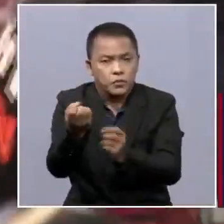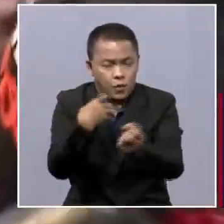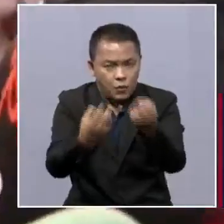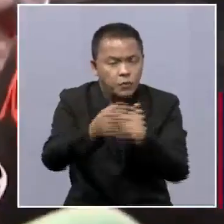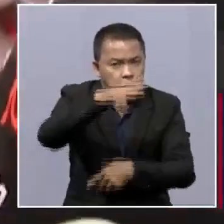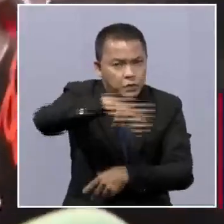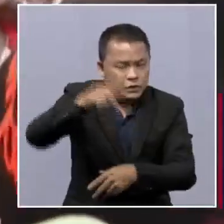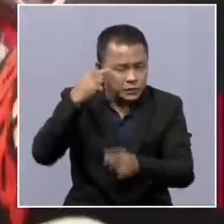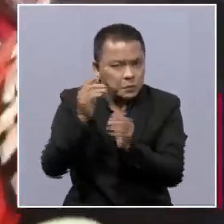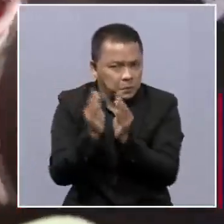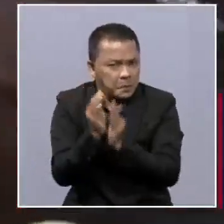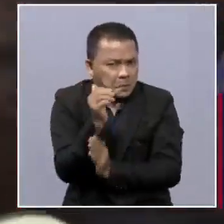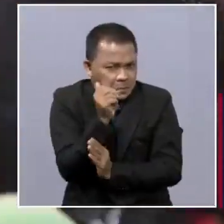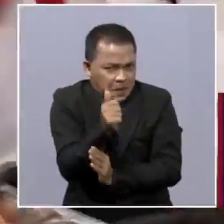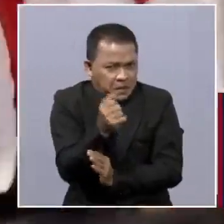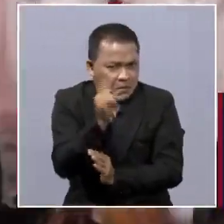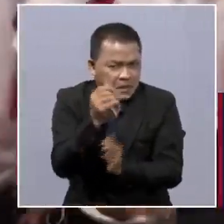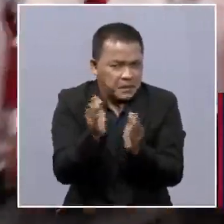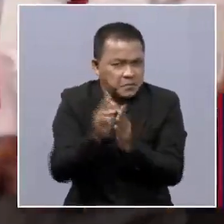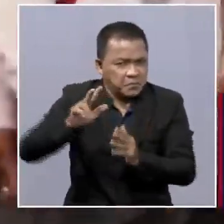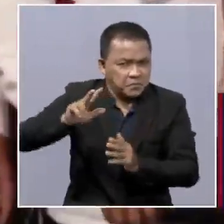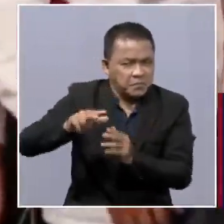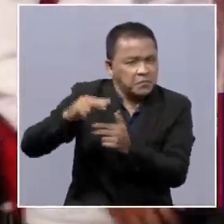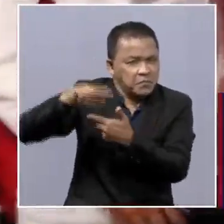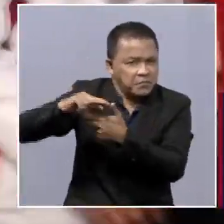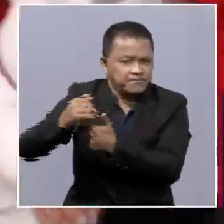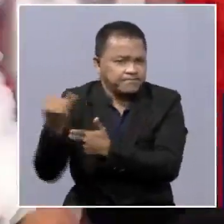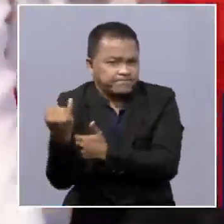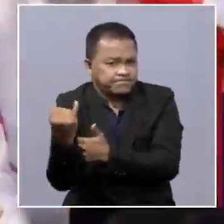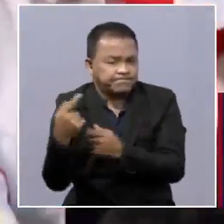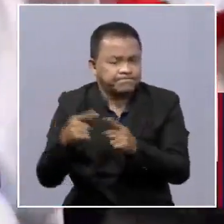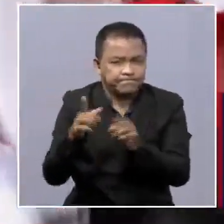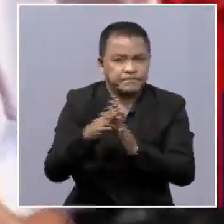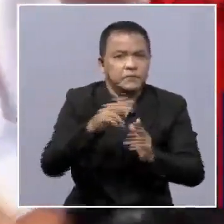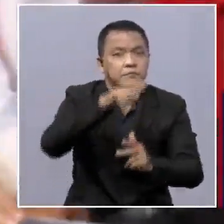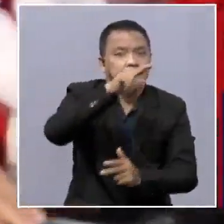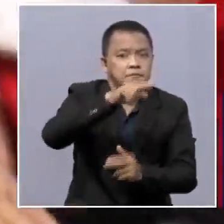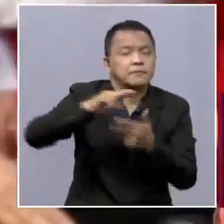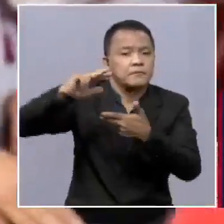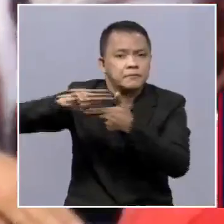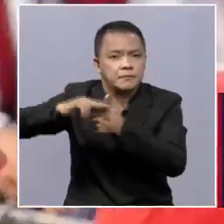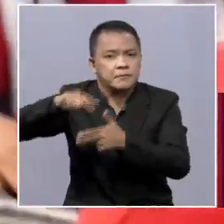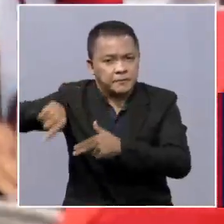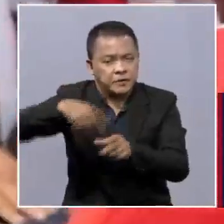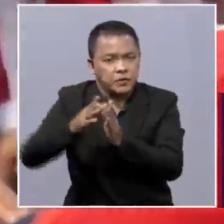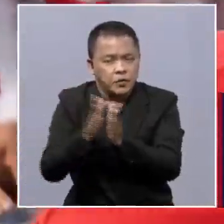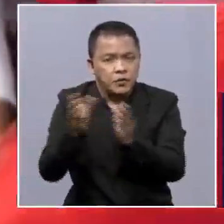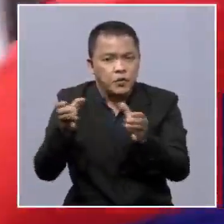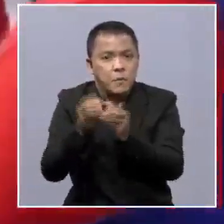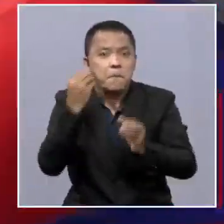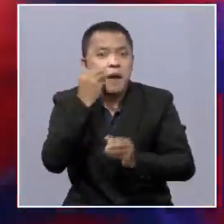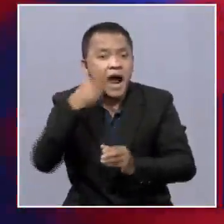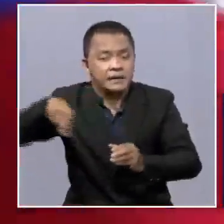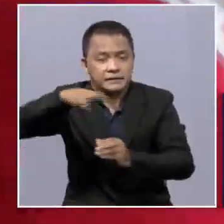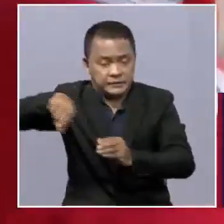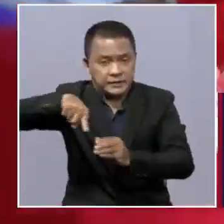อนนี้ต้องบอกว่ามีแต้มต่อมากกว่าพลังประชารัฐนะแต่ว่าบังเอิญว่าพลังประชารัฐอะค่ะเขาก็มีนักรบสายบ้านใหญ่